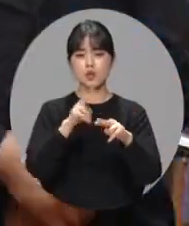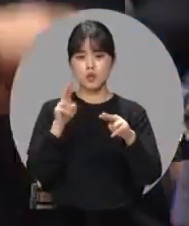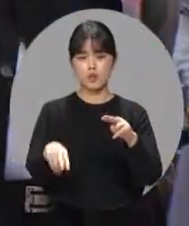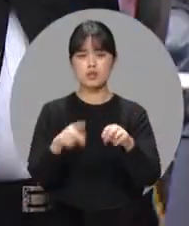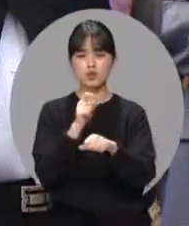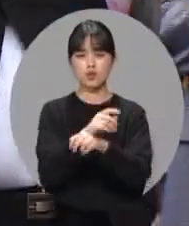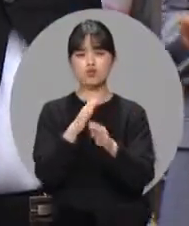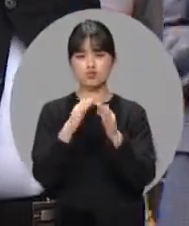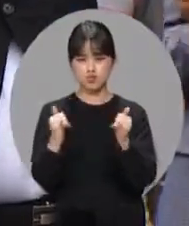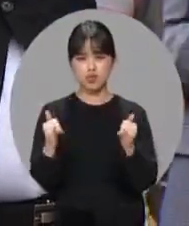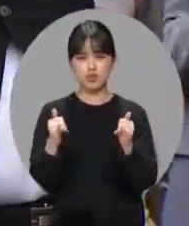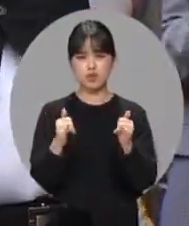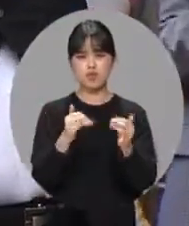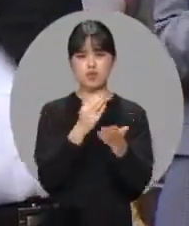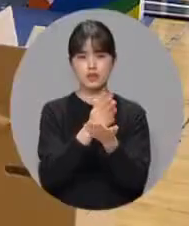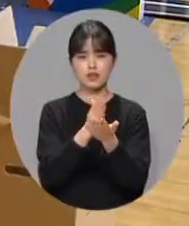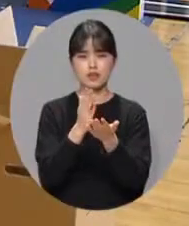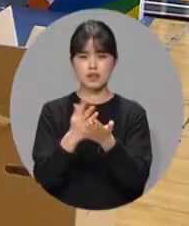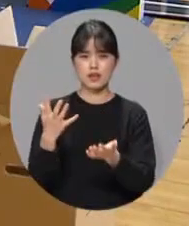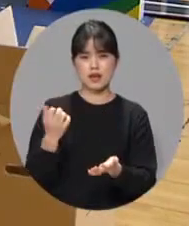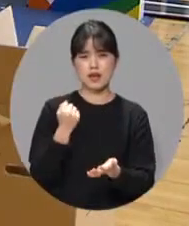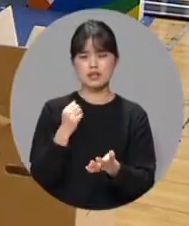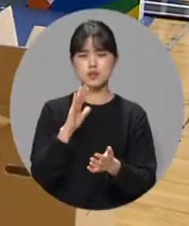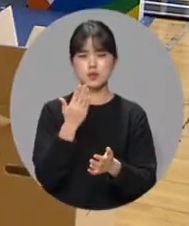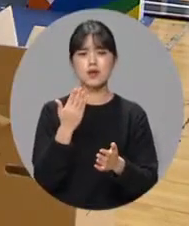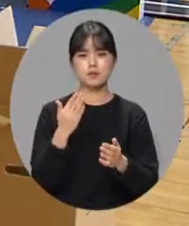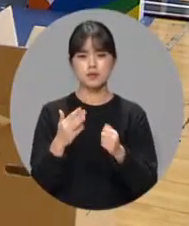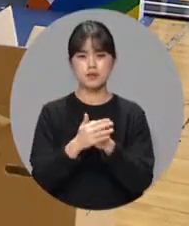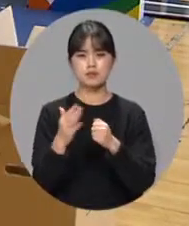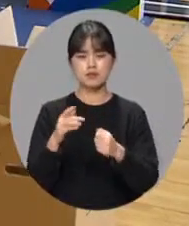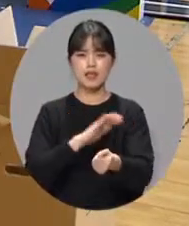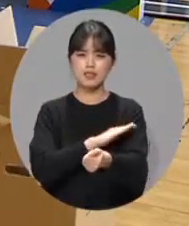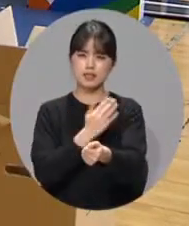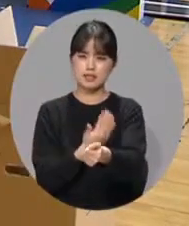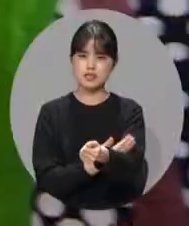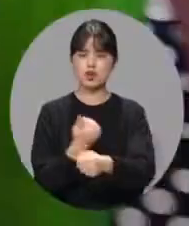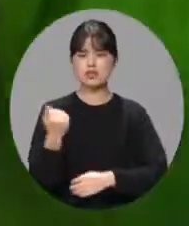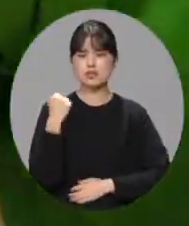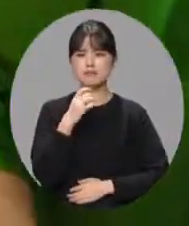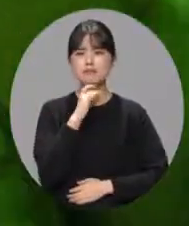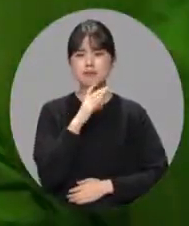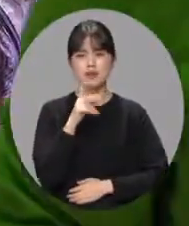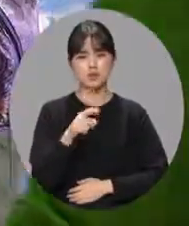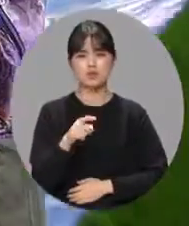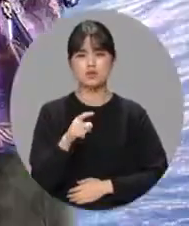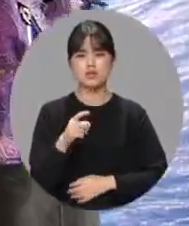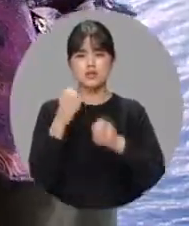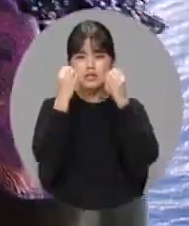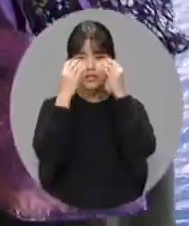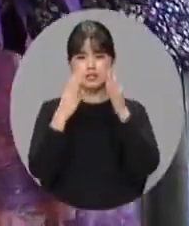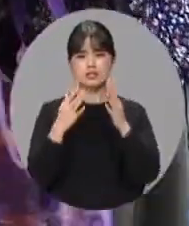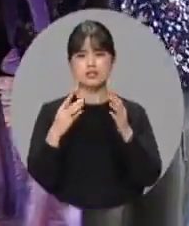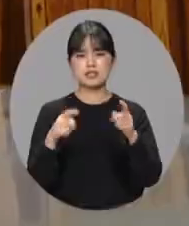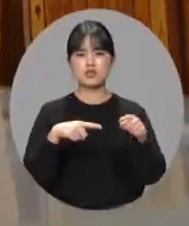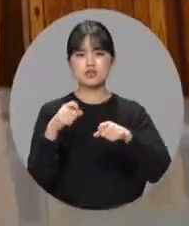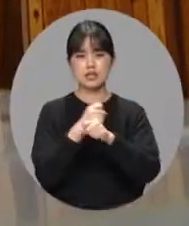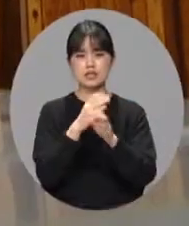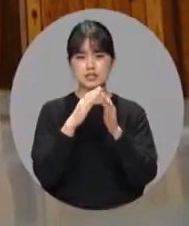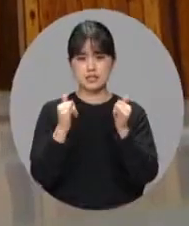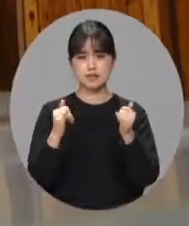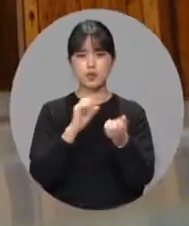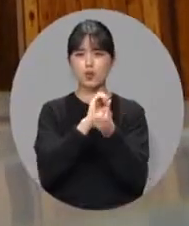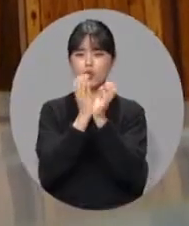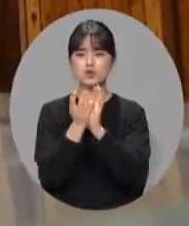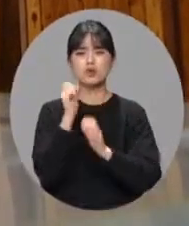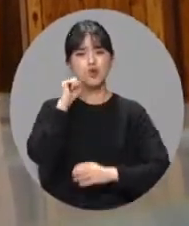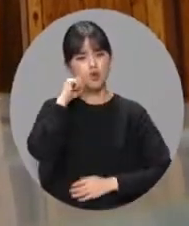몇몇 지방의원 출신들의 전유물이 되다시피 하면서 능력과 의지만으로는 정치 신인들이 꽃을 피울 수 없는